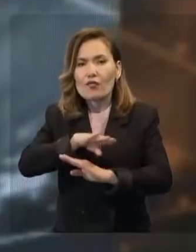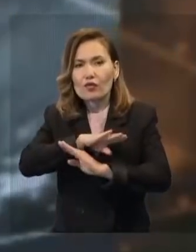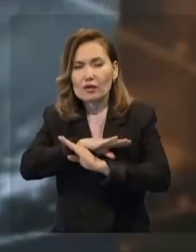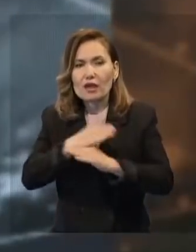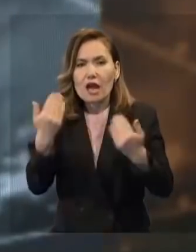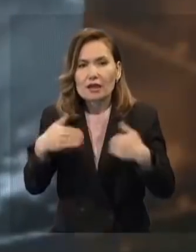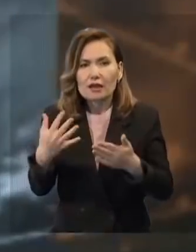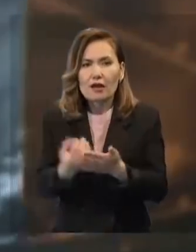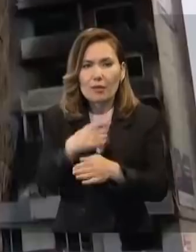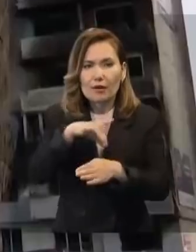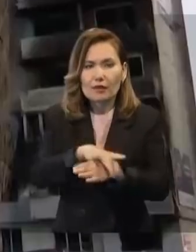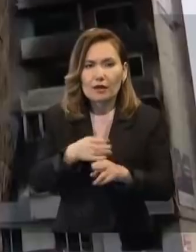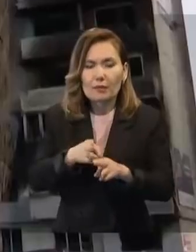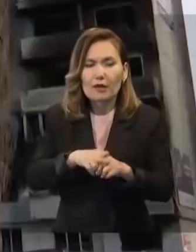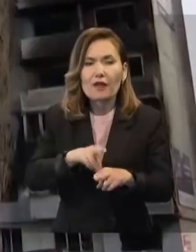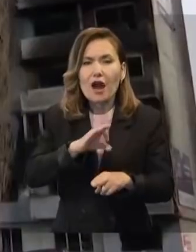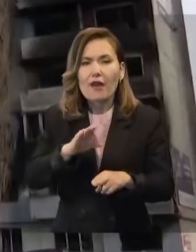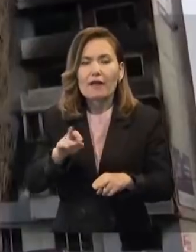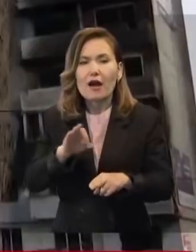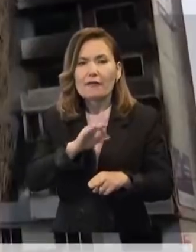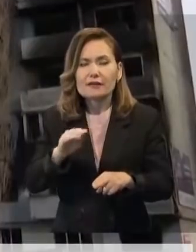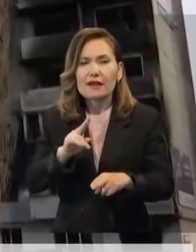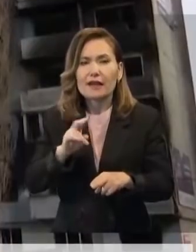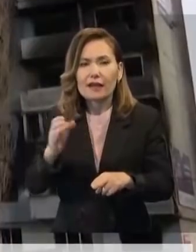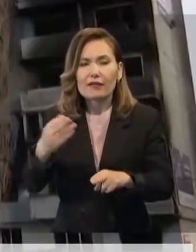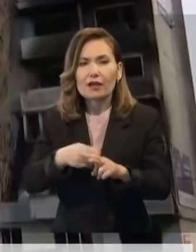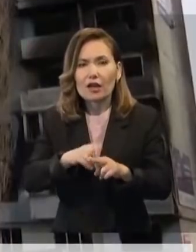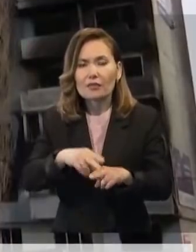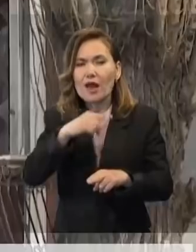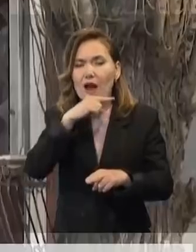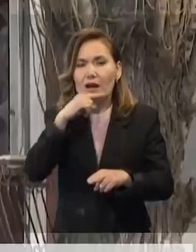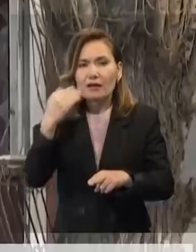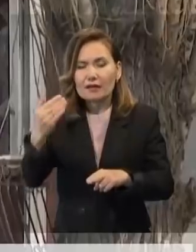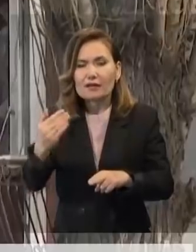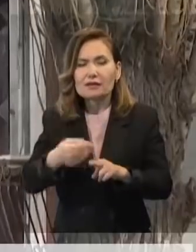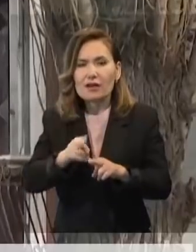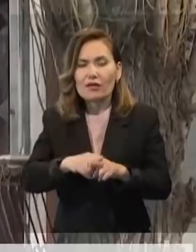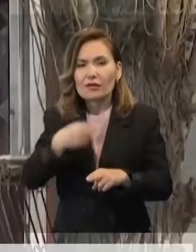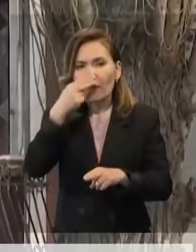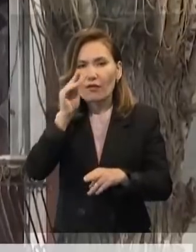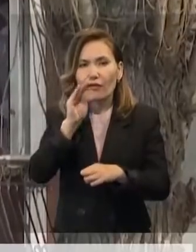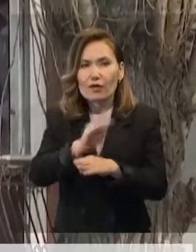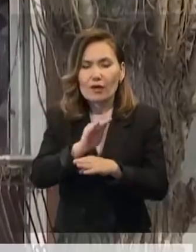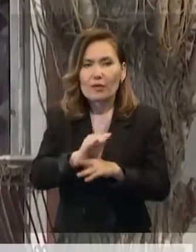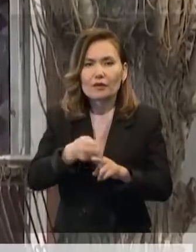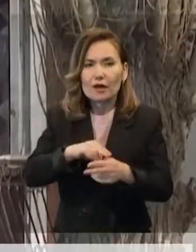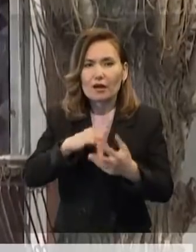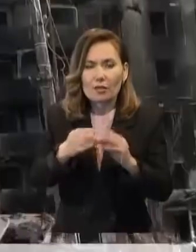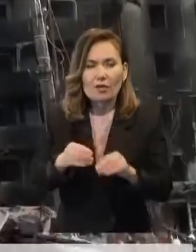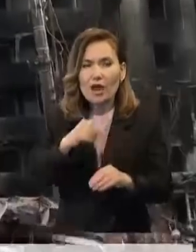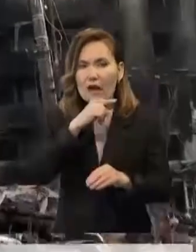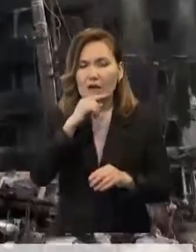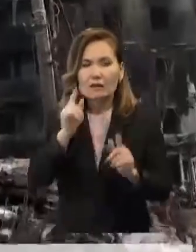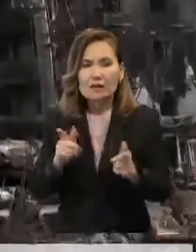Ирина Венедиктова хабарлады. Ресми Киев бұл Ресейдің ісі дейді. Алайда Кремль бейбіт тұрғындарға қарсы жасалған шабуылдарды жоққа шығарып